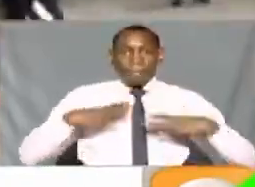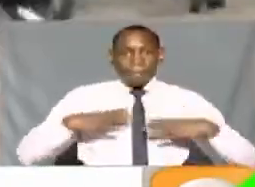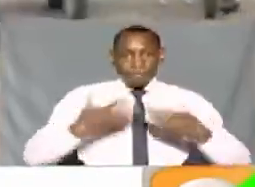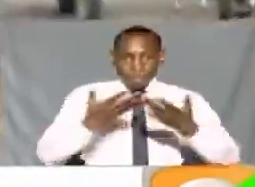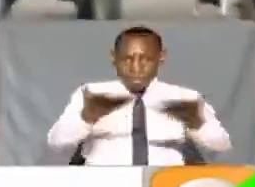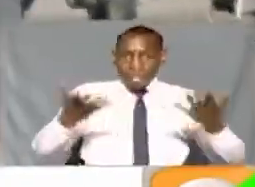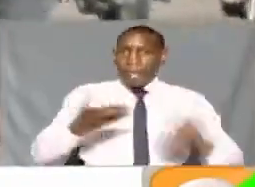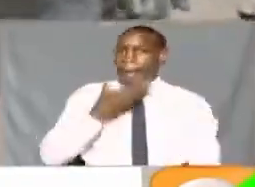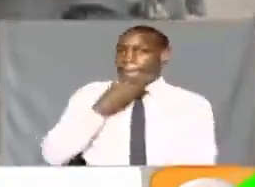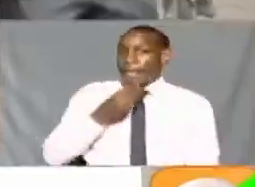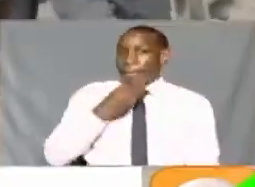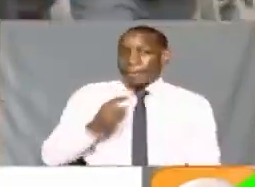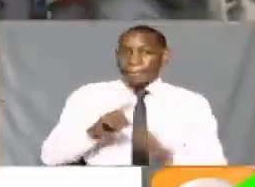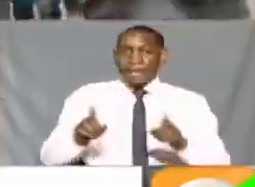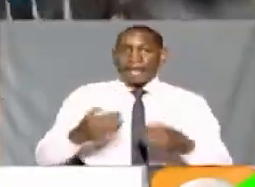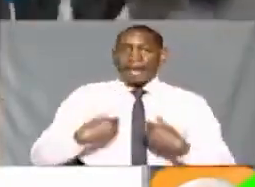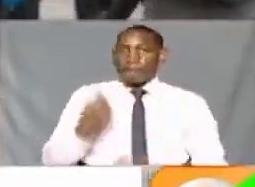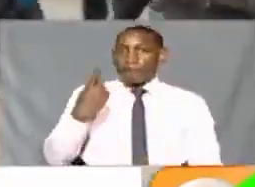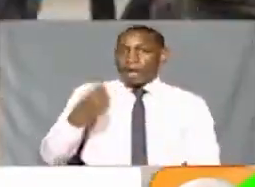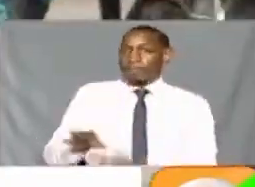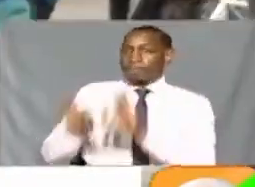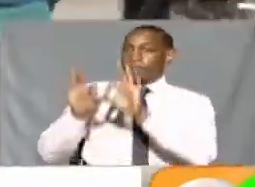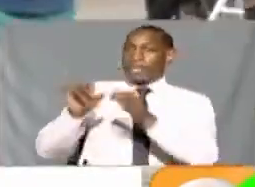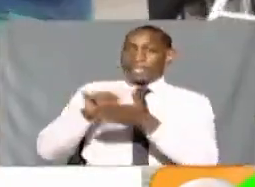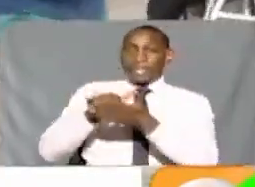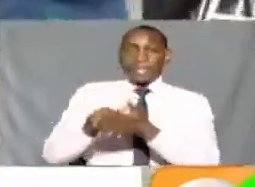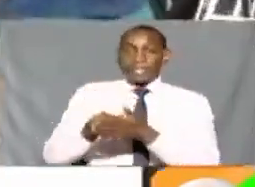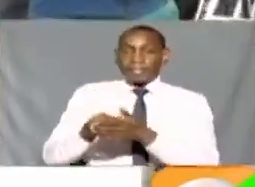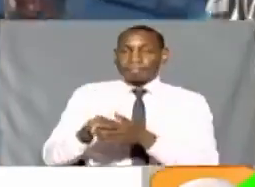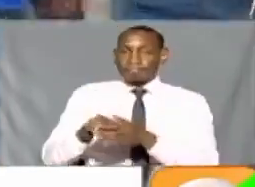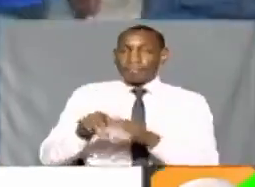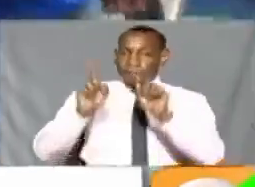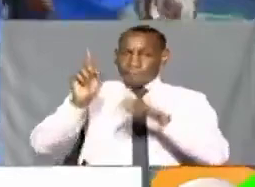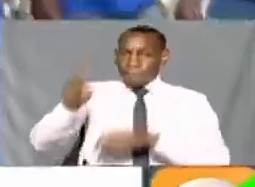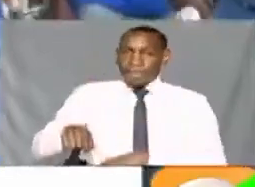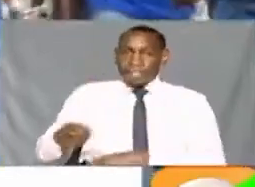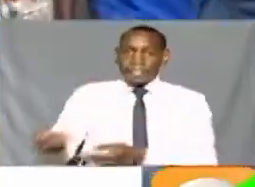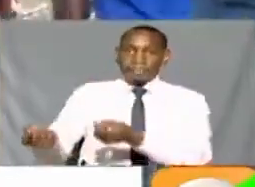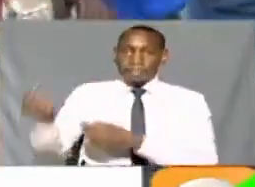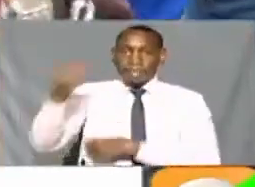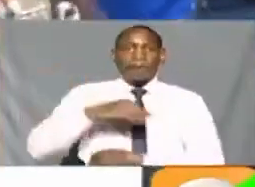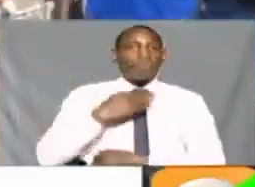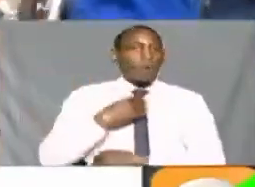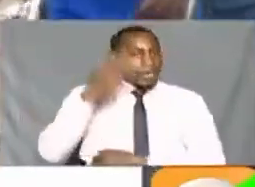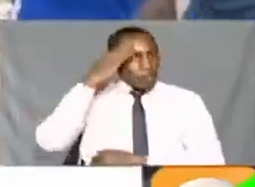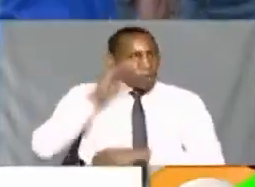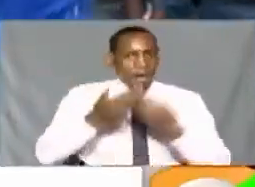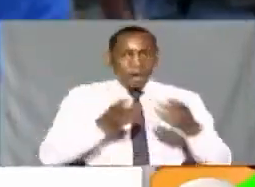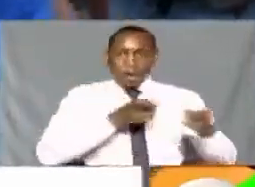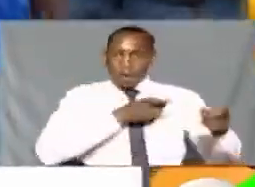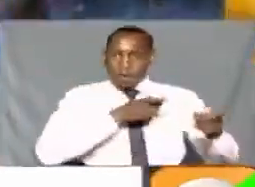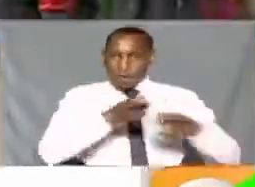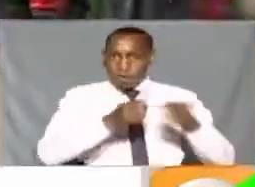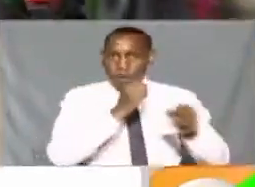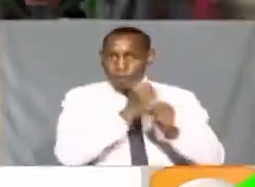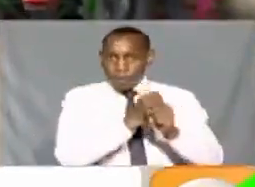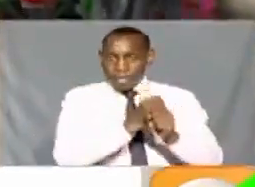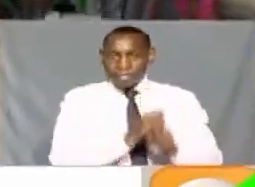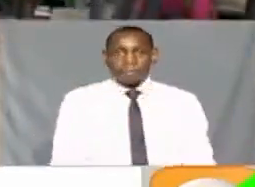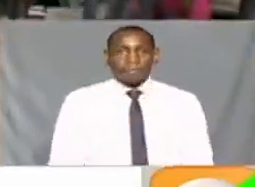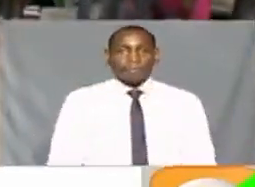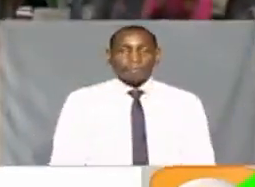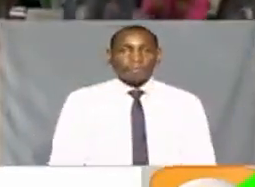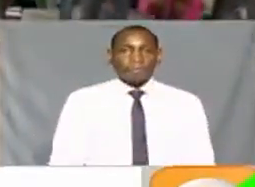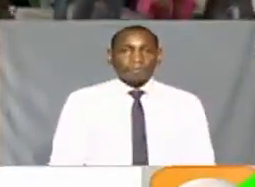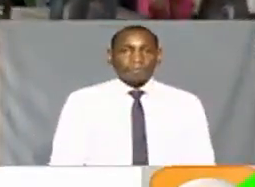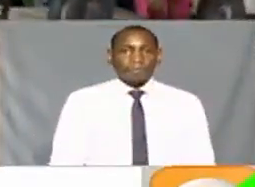wapambanaji hapa ni wanaume, kuna mwanamke bomba ambaye ametufanya tuje hadi hapa kumtafuta, kujua je, anaendesha vipi kazi yake.